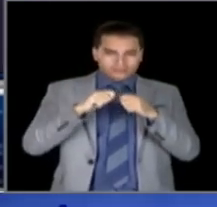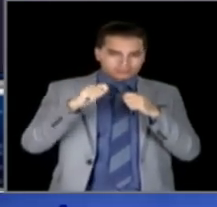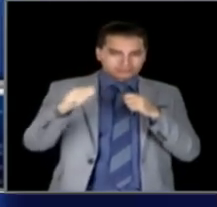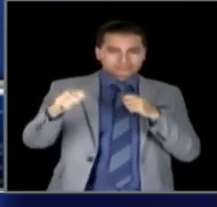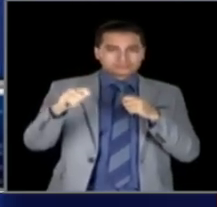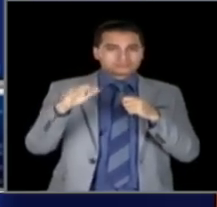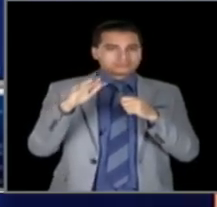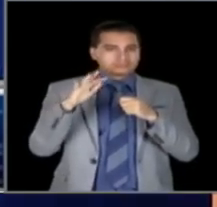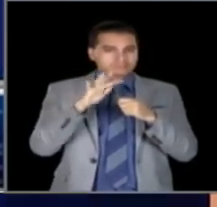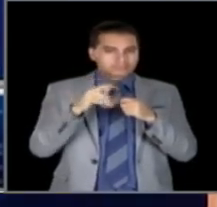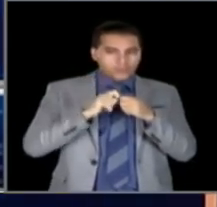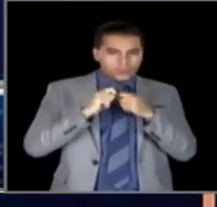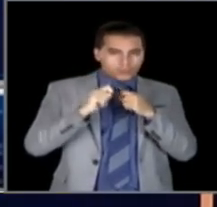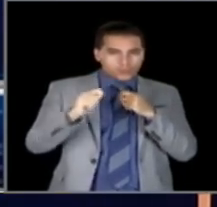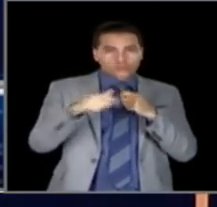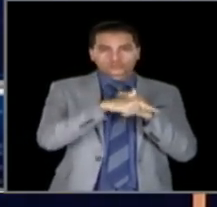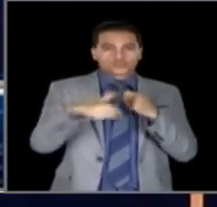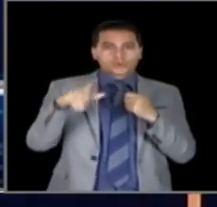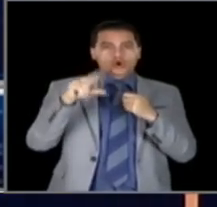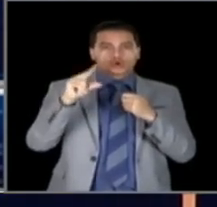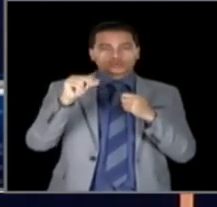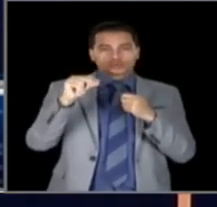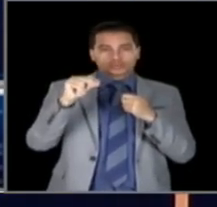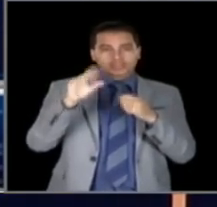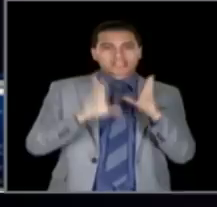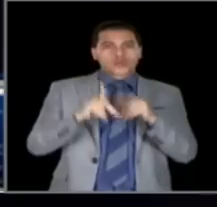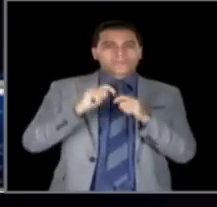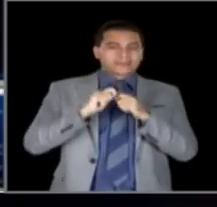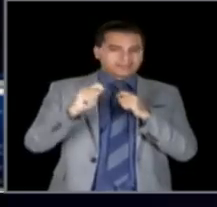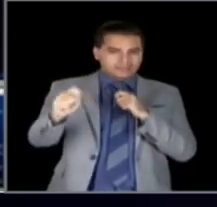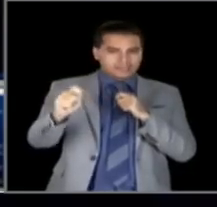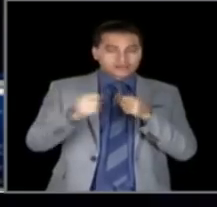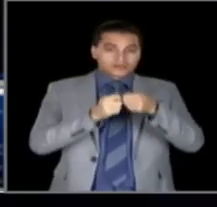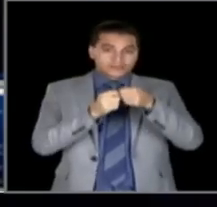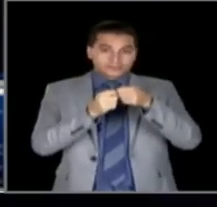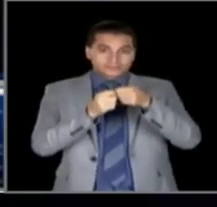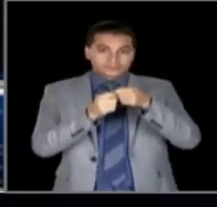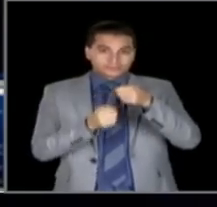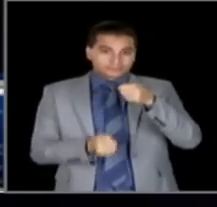طول النهر حوالي 620 كيلومتر،